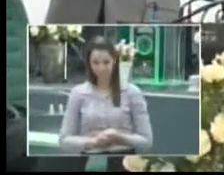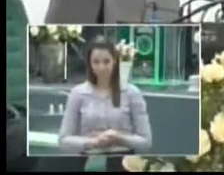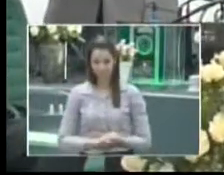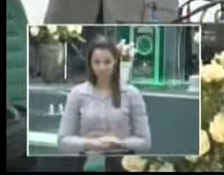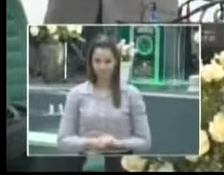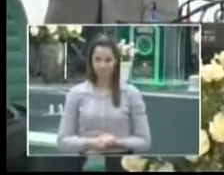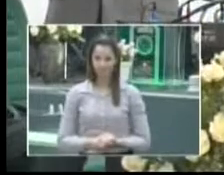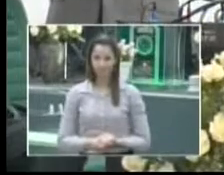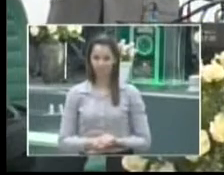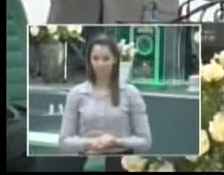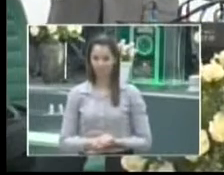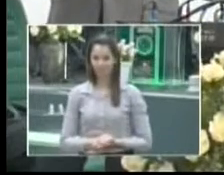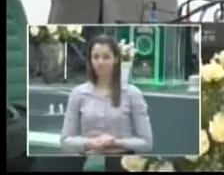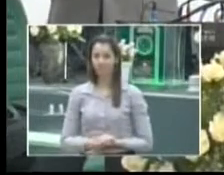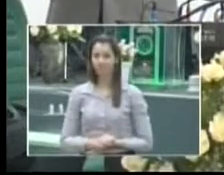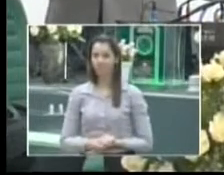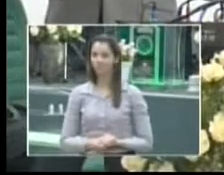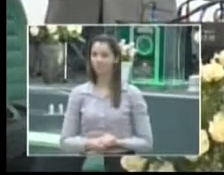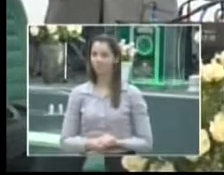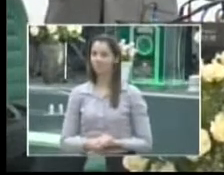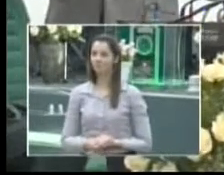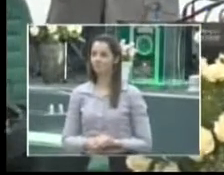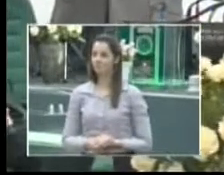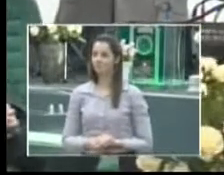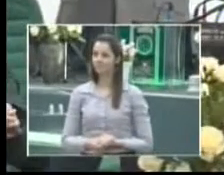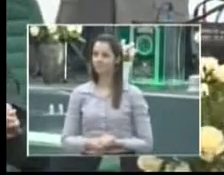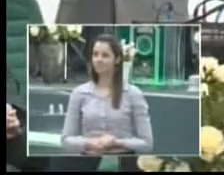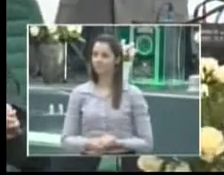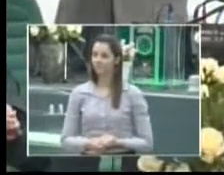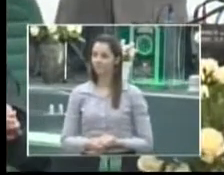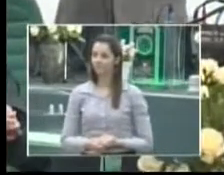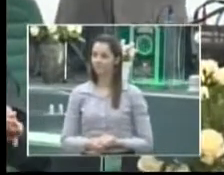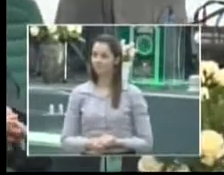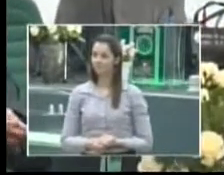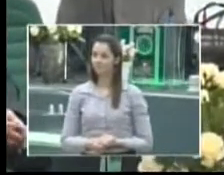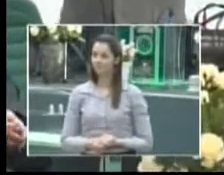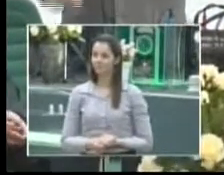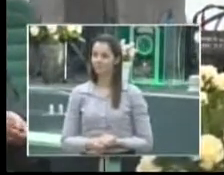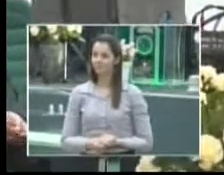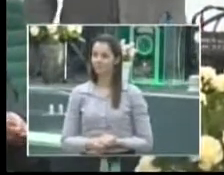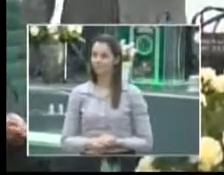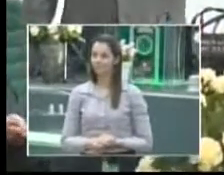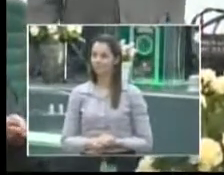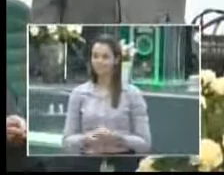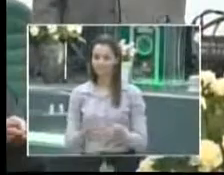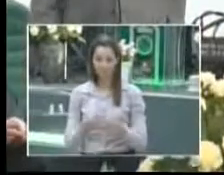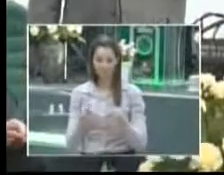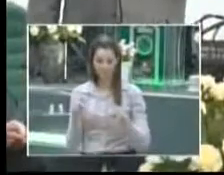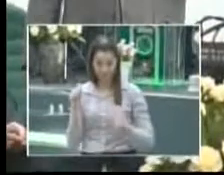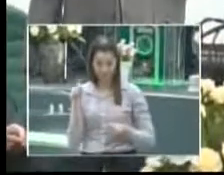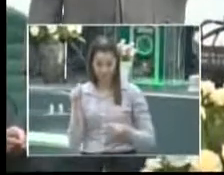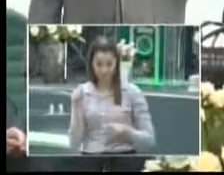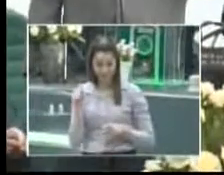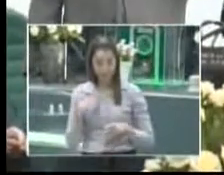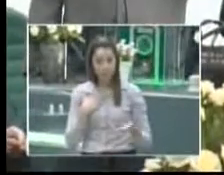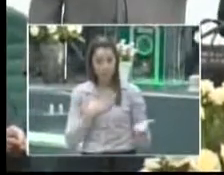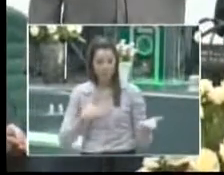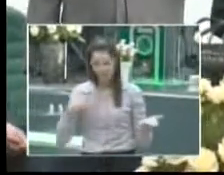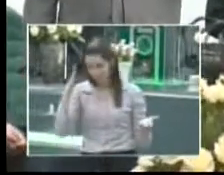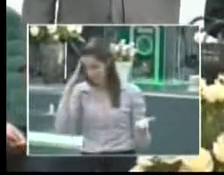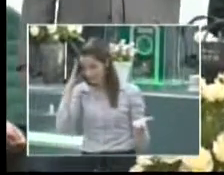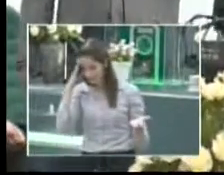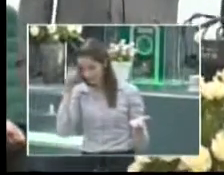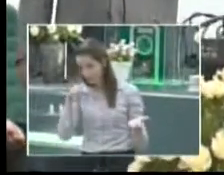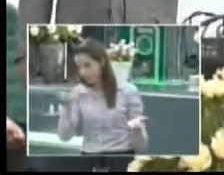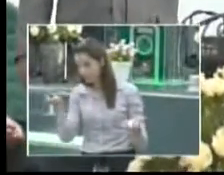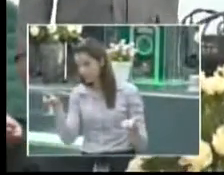möchte gerne wissen, ob ihr auch zu einem Playback singen könnt. Mas eu gostaria de saber se vocês